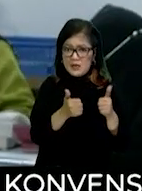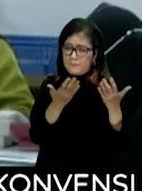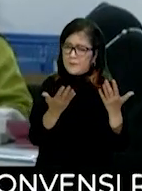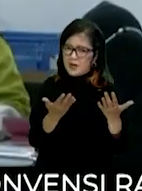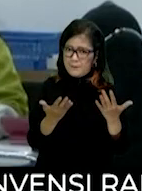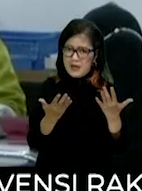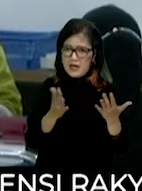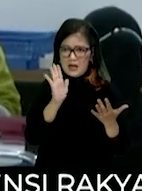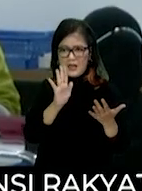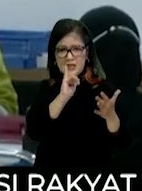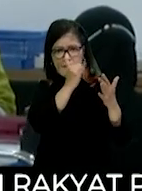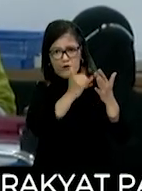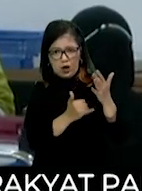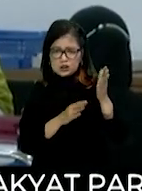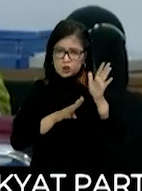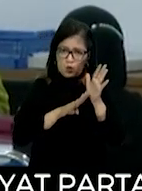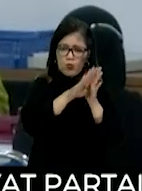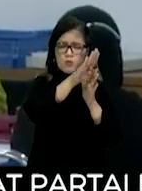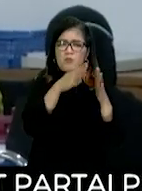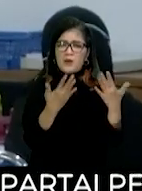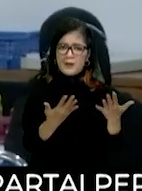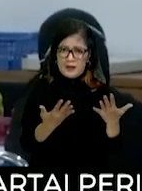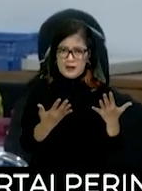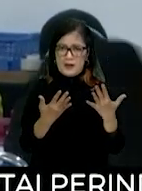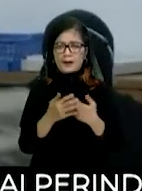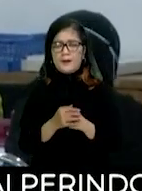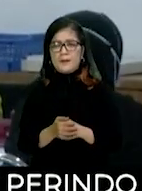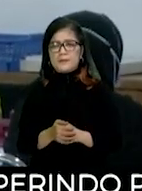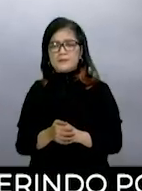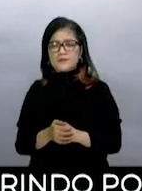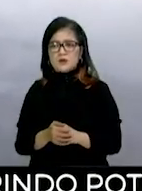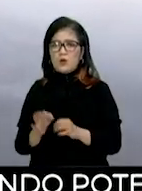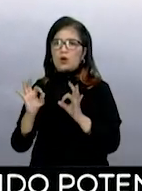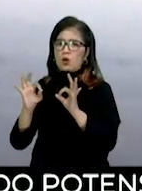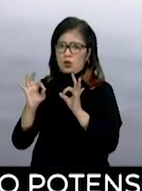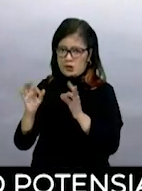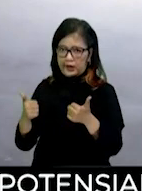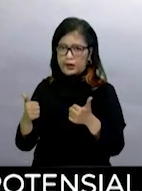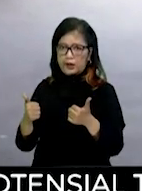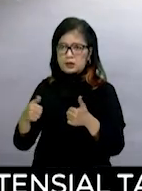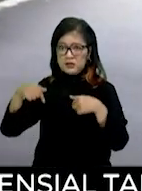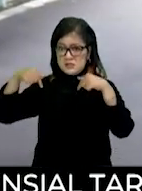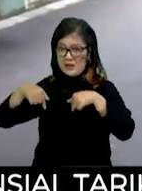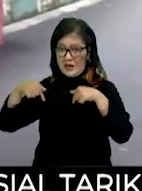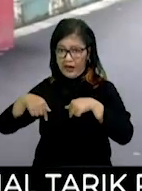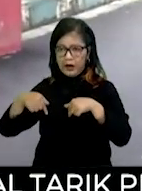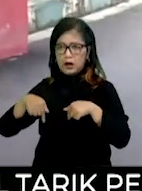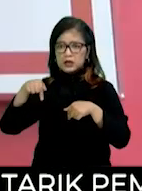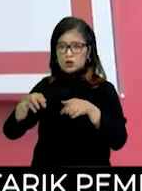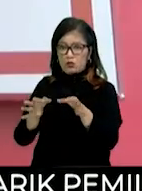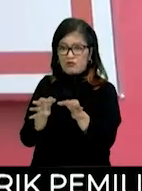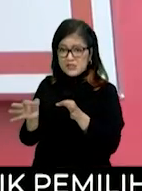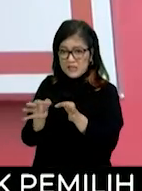dalam mengantisipasi adanya lonjakan kasus COVID-19 gelombang ketiga? Oke, baik. Kami telah memperbaiki fasilitas,